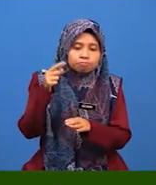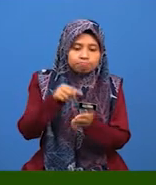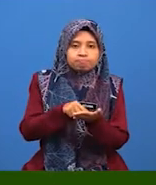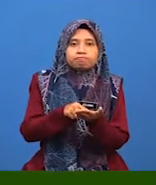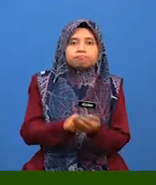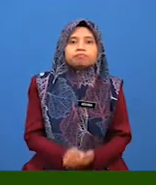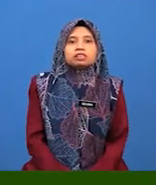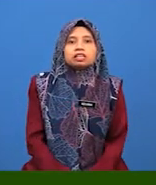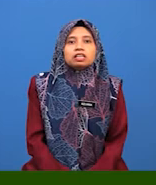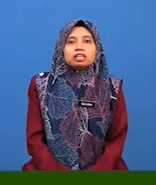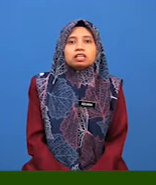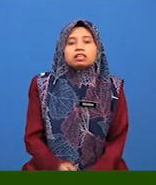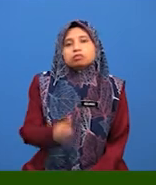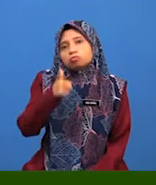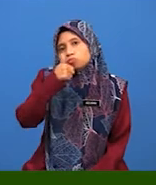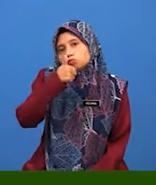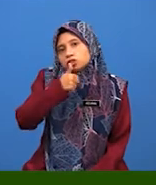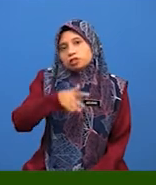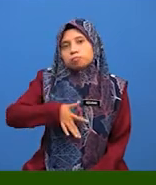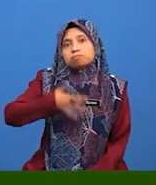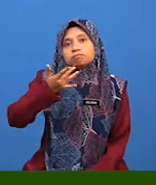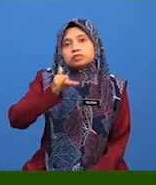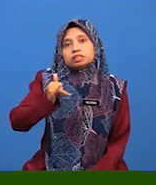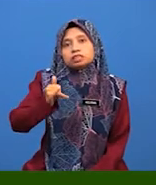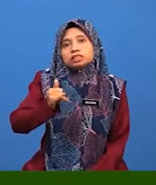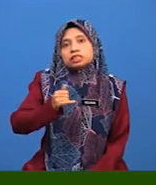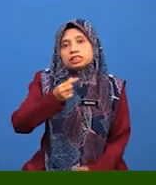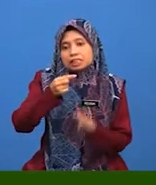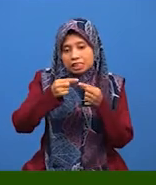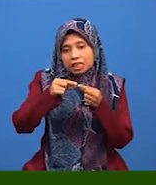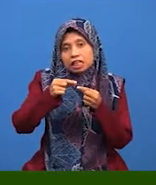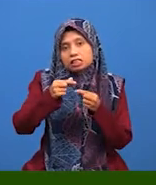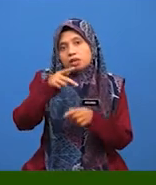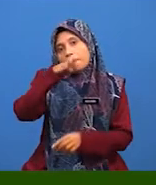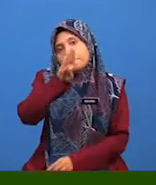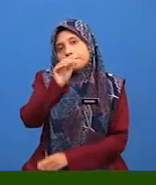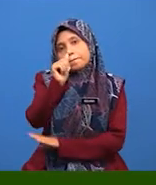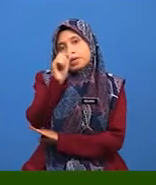ini. Enak rasanya kekacang badam.